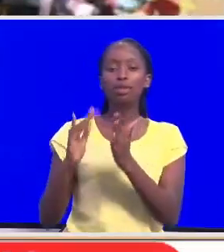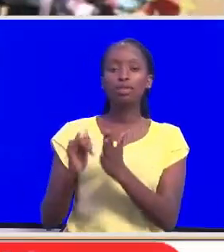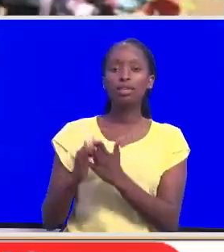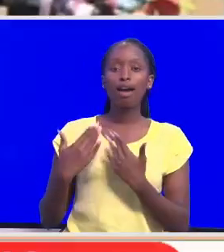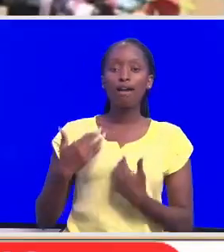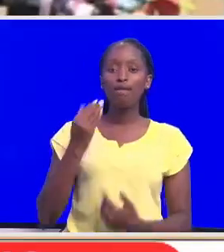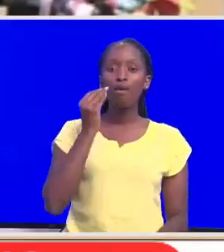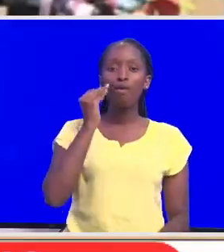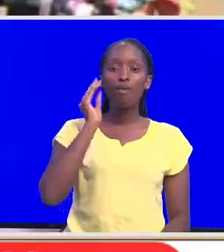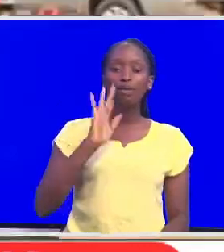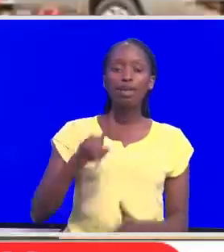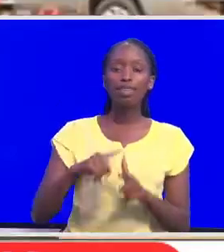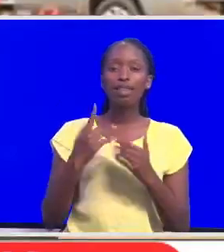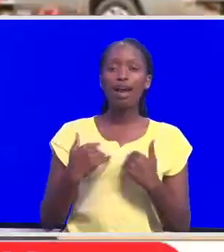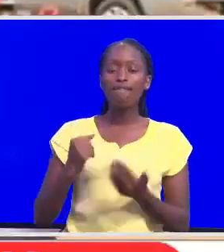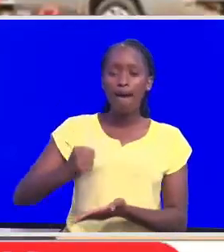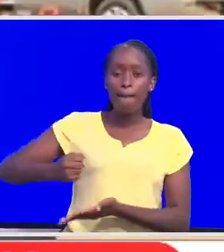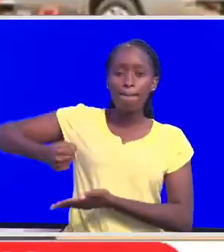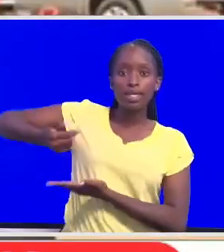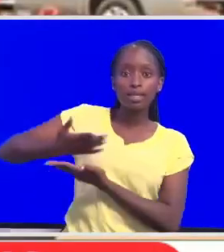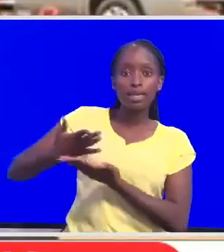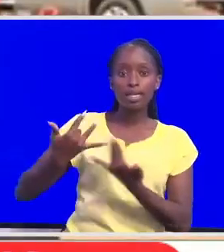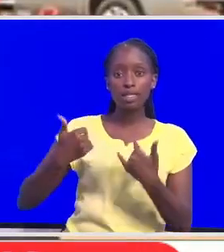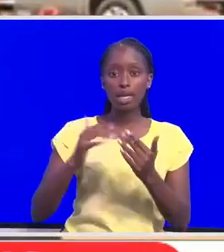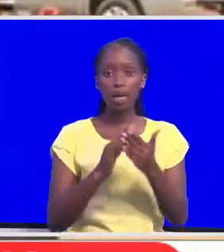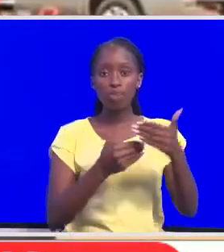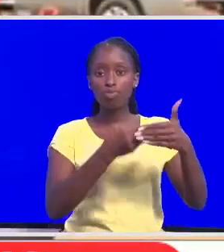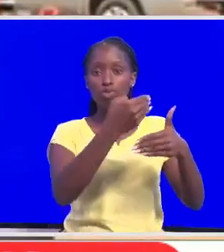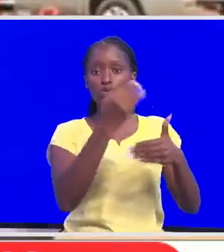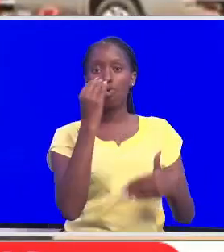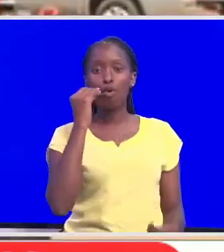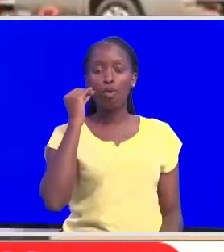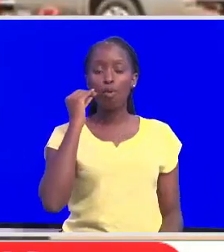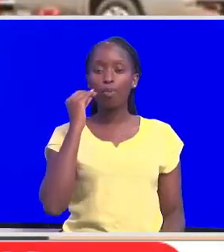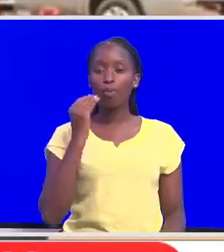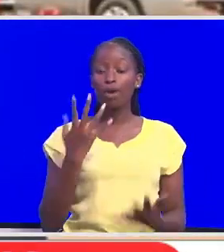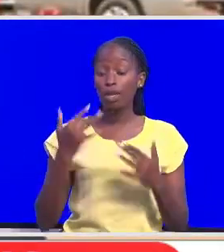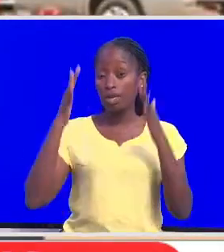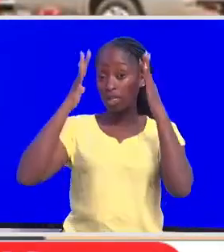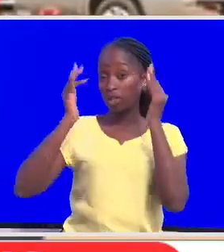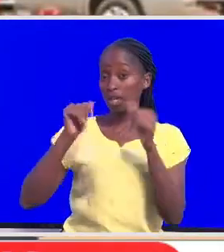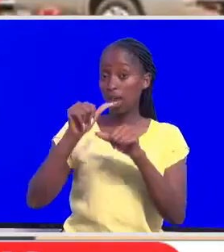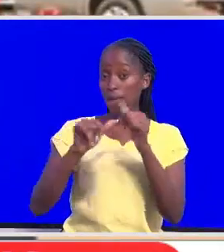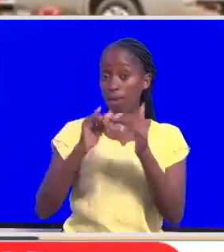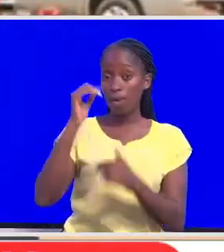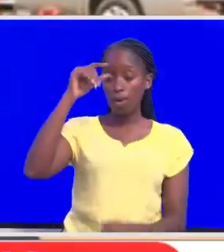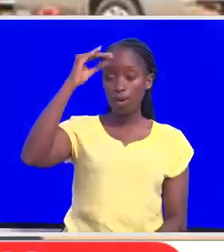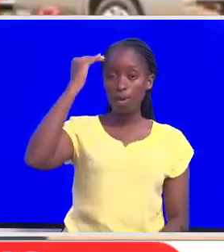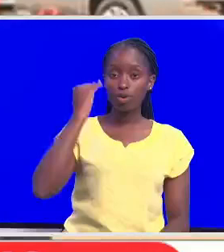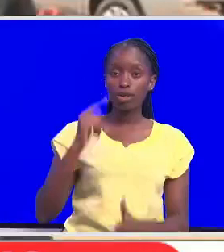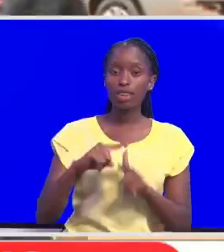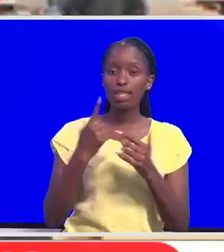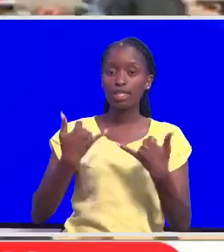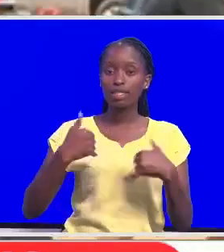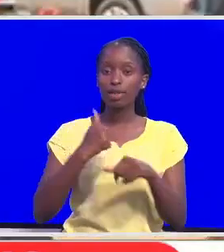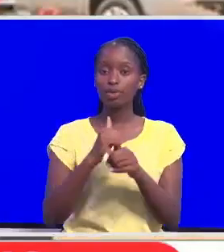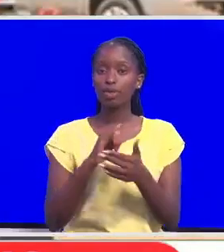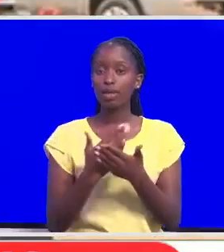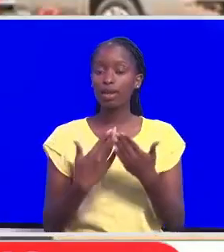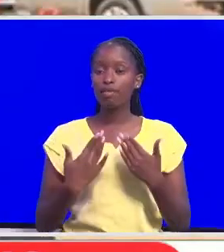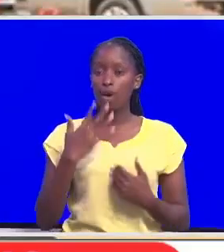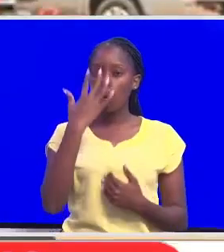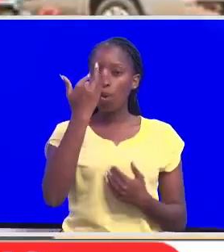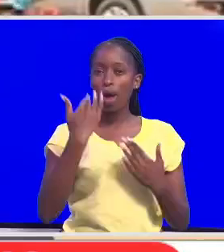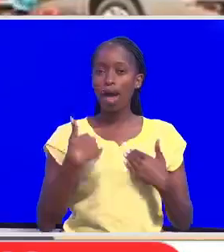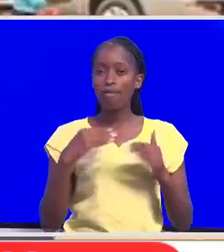hana budget ya kujega nyumba. Jiko mzuri sisi wa timu mahakama na tufuate sheria sisi wote, kwa sababu katiba yetu inasema